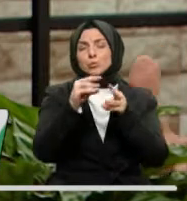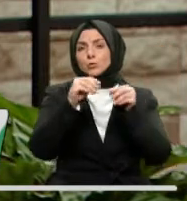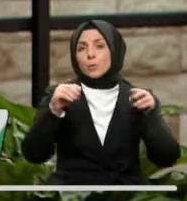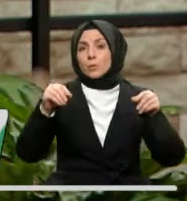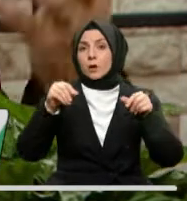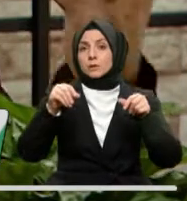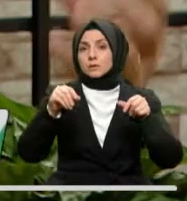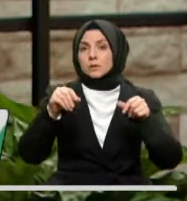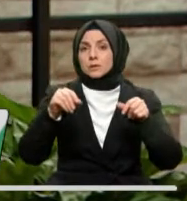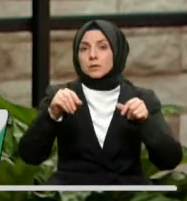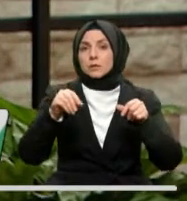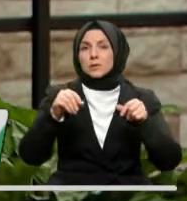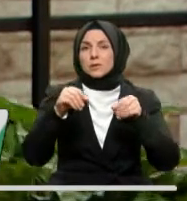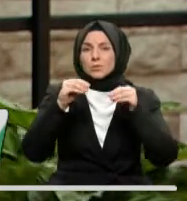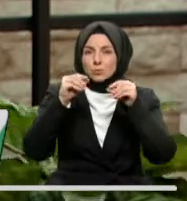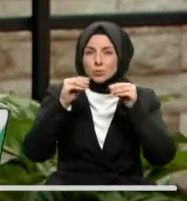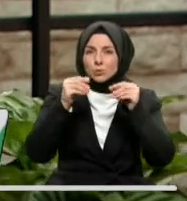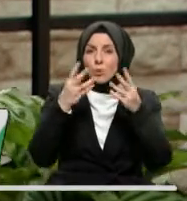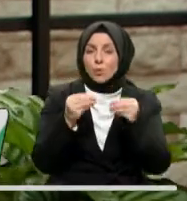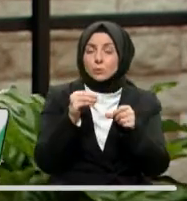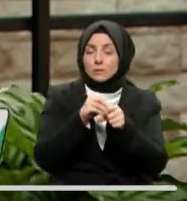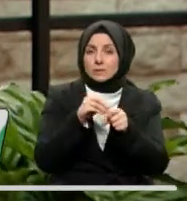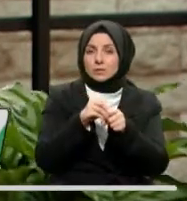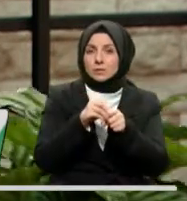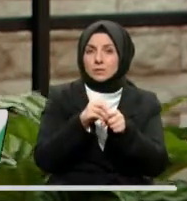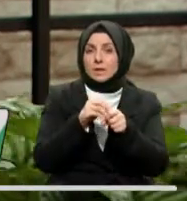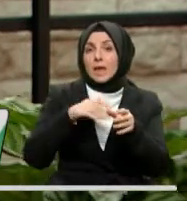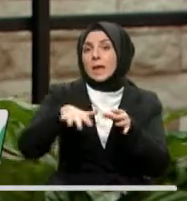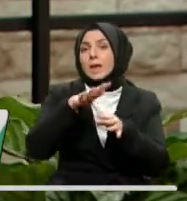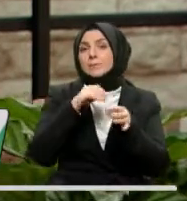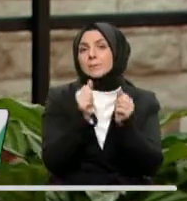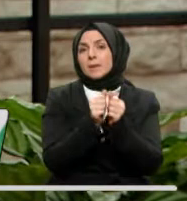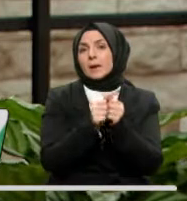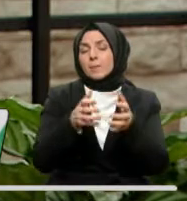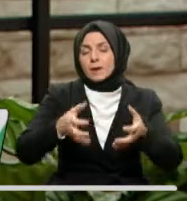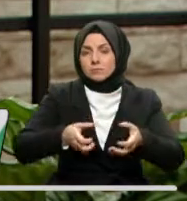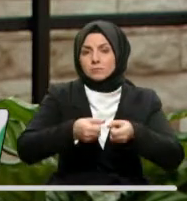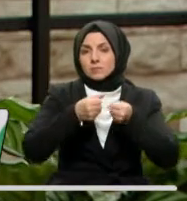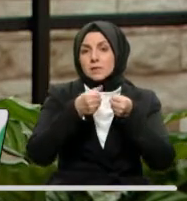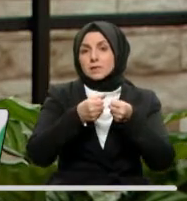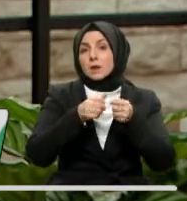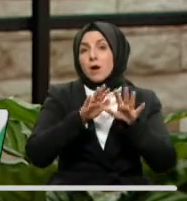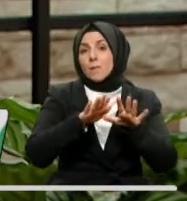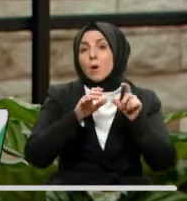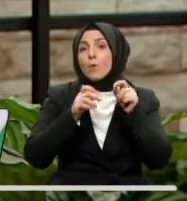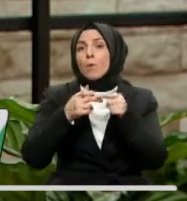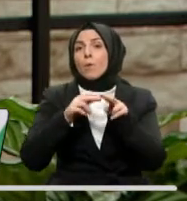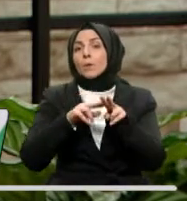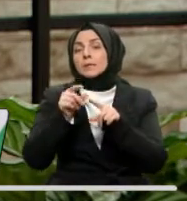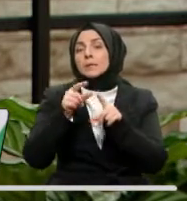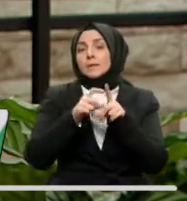yanınızda olacak yani Bitki ile beraber olacak Yani şunu kaldırdığınız zaman hepsi beraber gelir Tamam Orkide böyle olmayacak Niye Çünkü bu